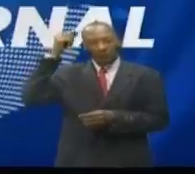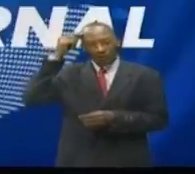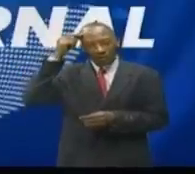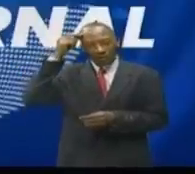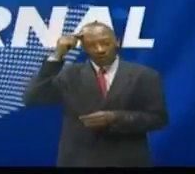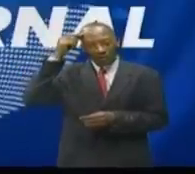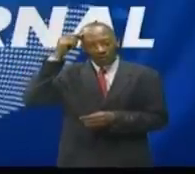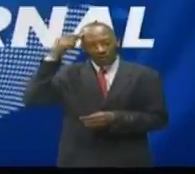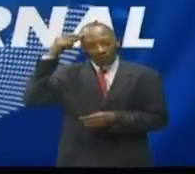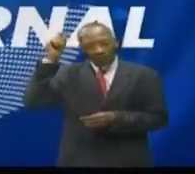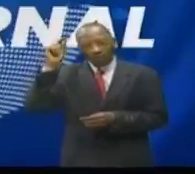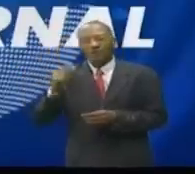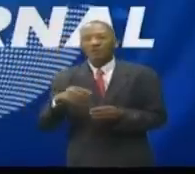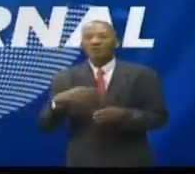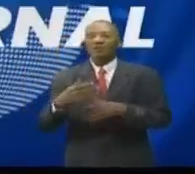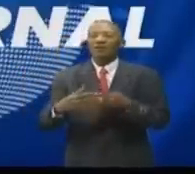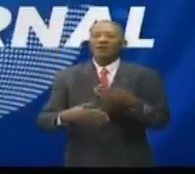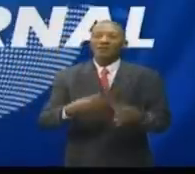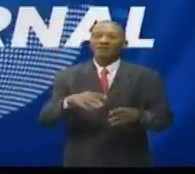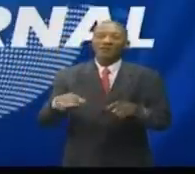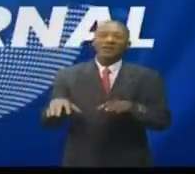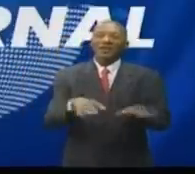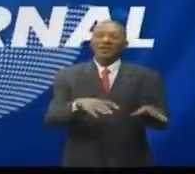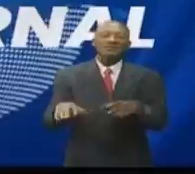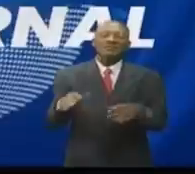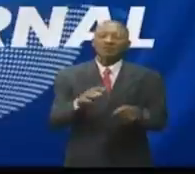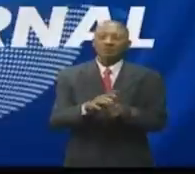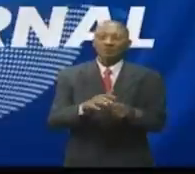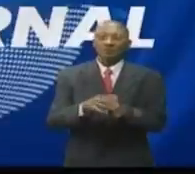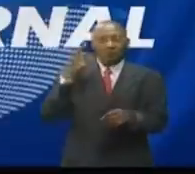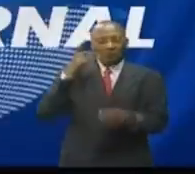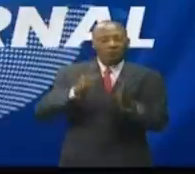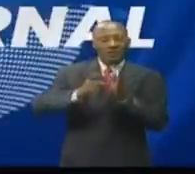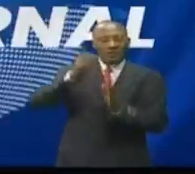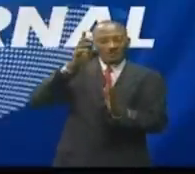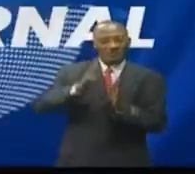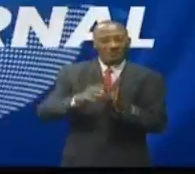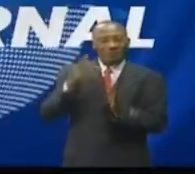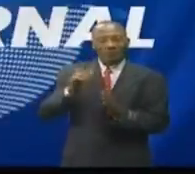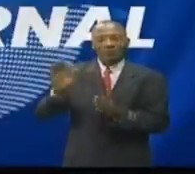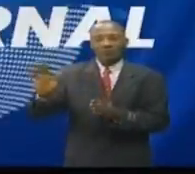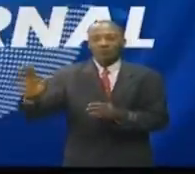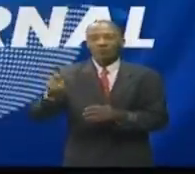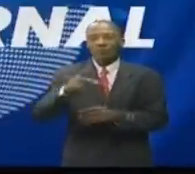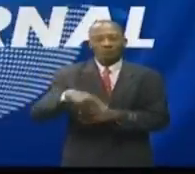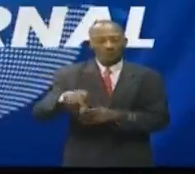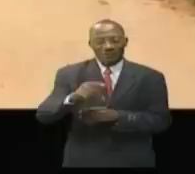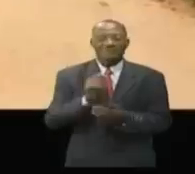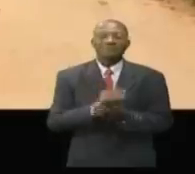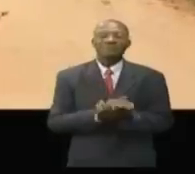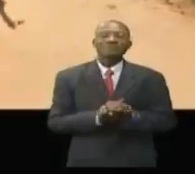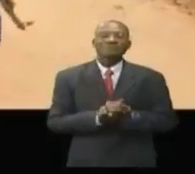la vulgarisation du programme présidentiel de développement des 145 territoires. Le détail dans ces reportages.